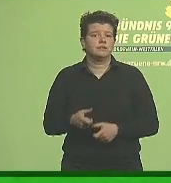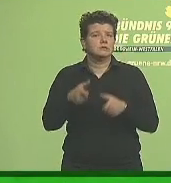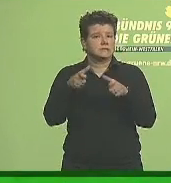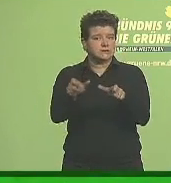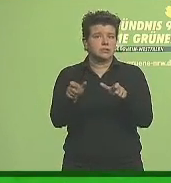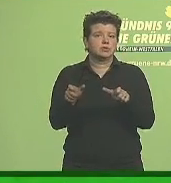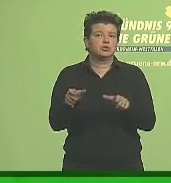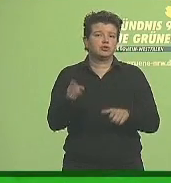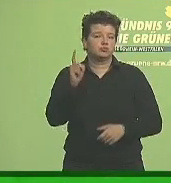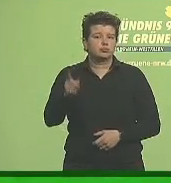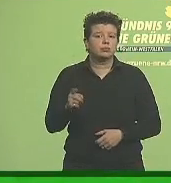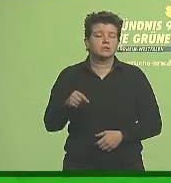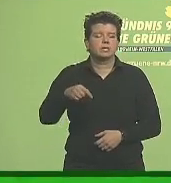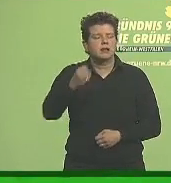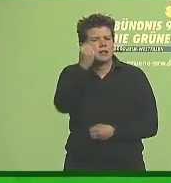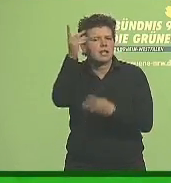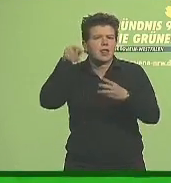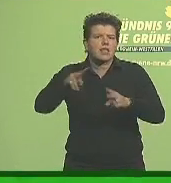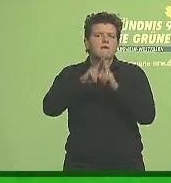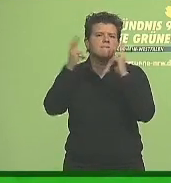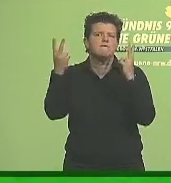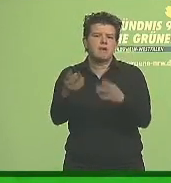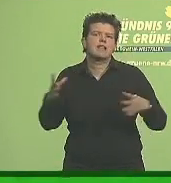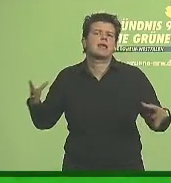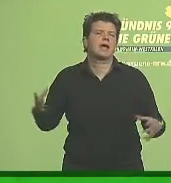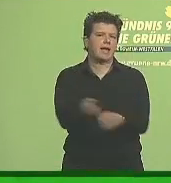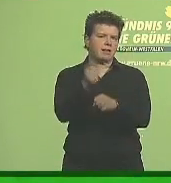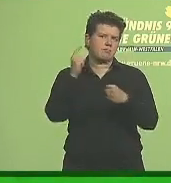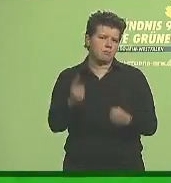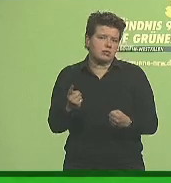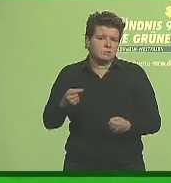müssen wir die Welt retten, denn wir haben keine zweite im Keller.